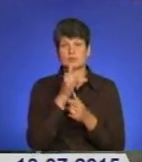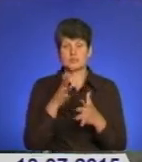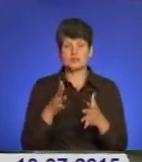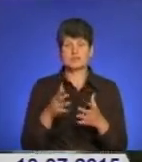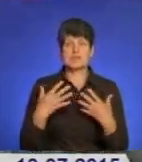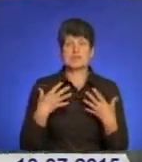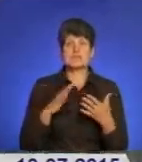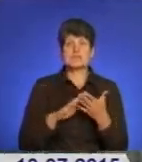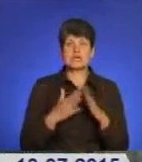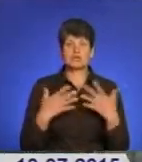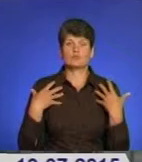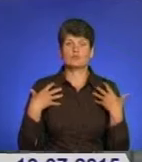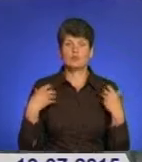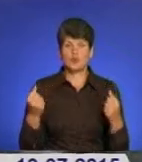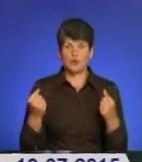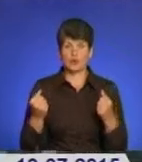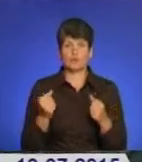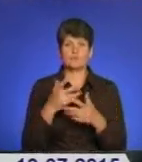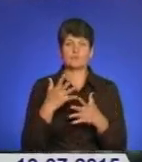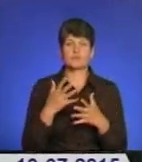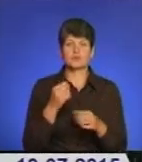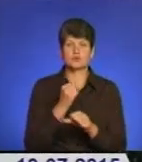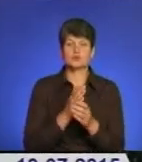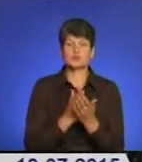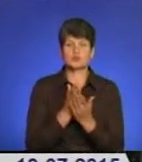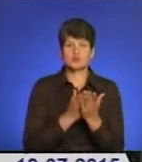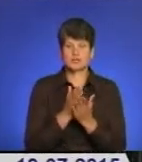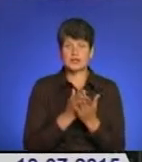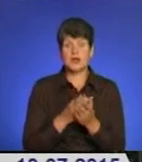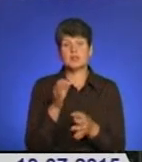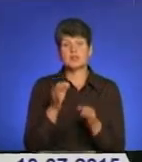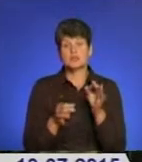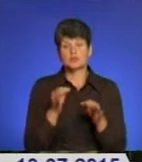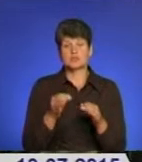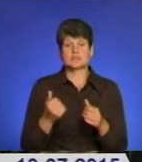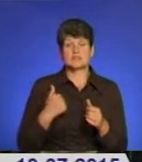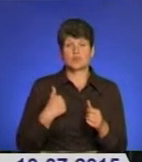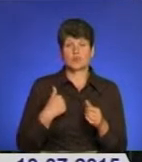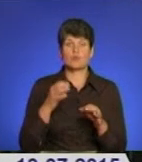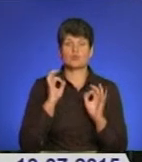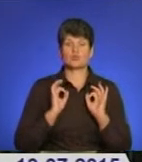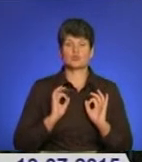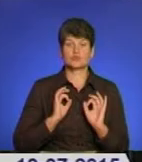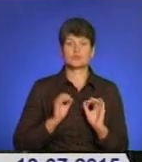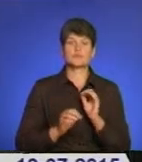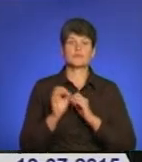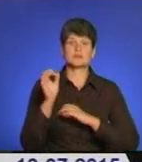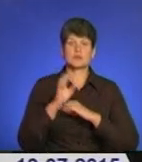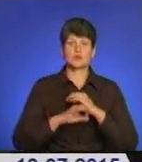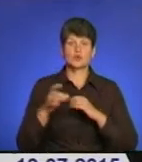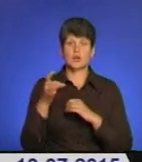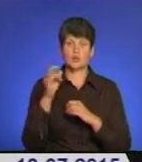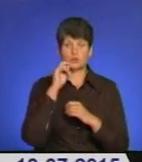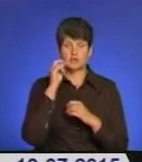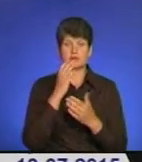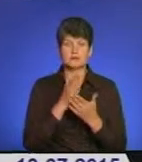станом здоров'я до несення служби в лавах української армії. Та суд, за поданням військової прокуратури Західного регіону України, виніс